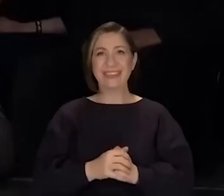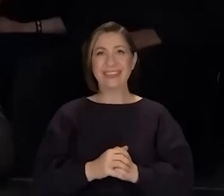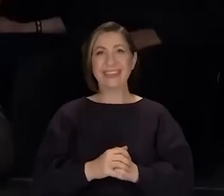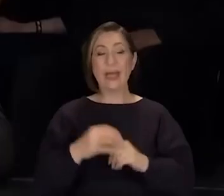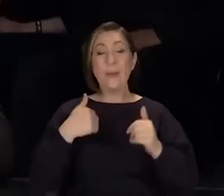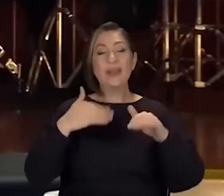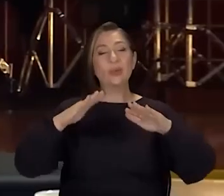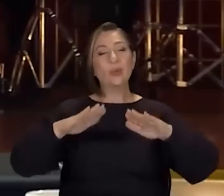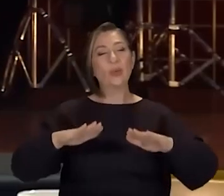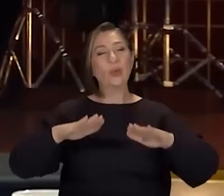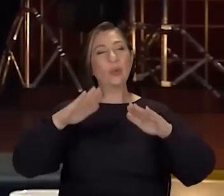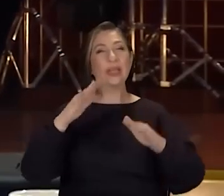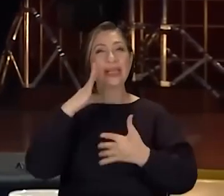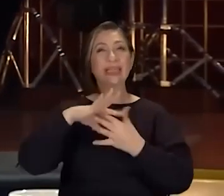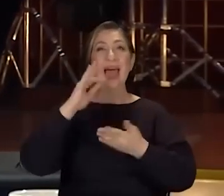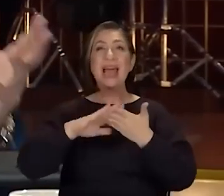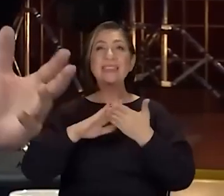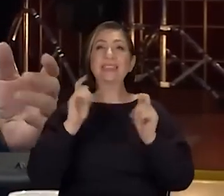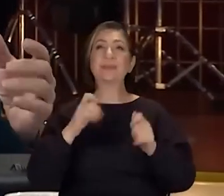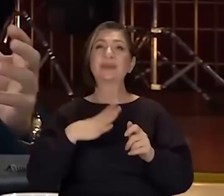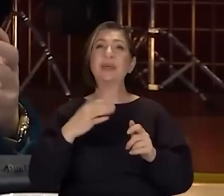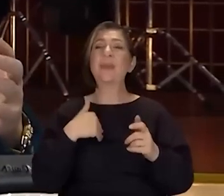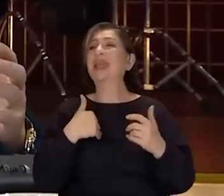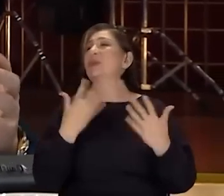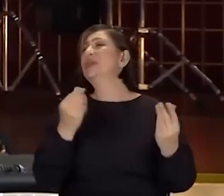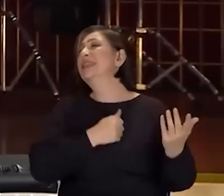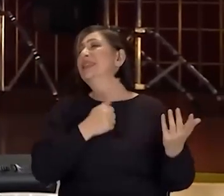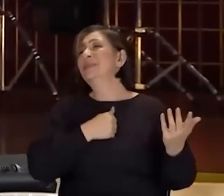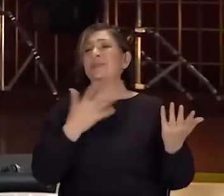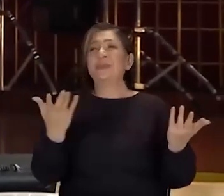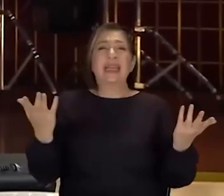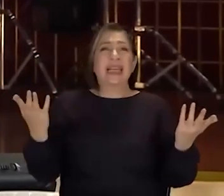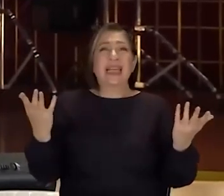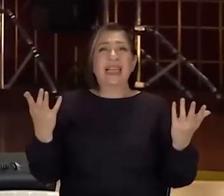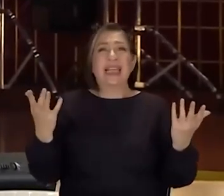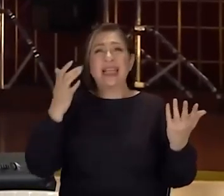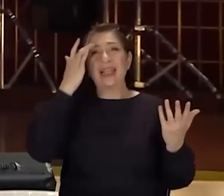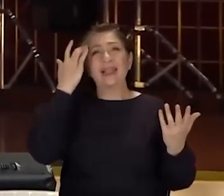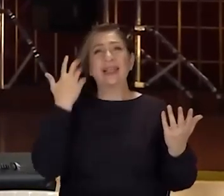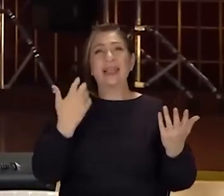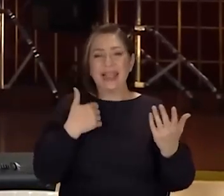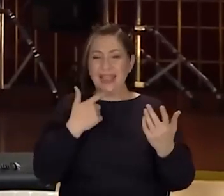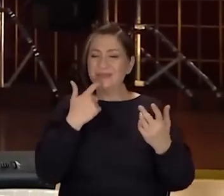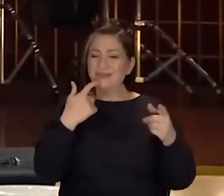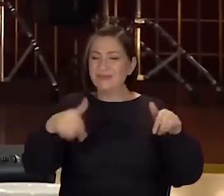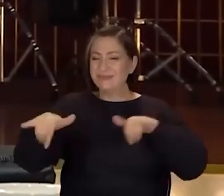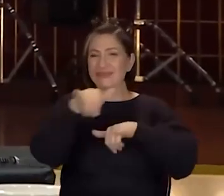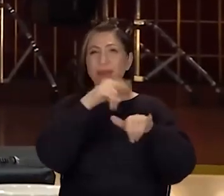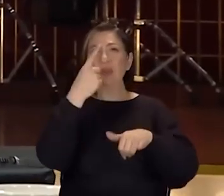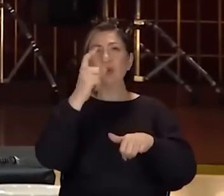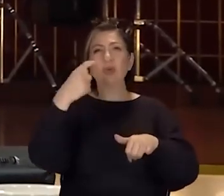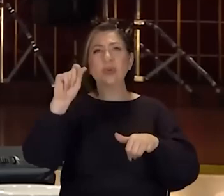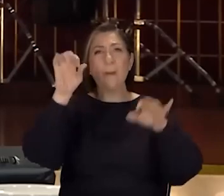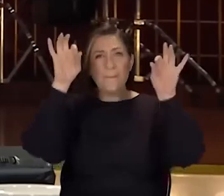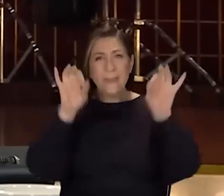Ben durgun insanlarla arkadaşlık etmek istiyorum. Şeyden çok sıkıldım. Yani kendi çağımın yani benim gibi